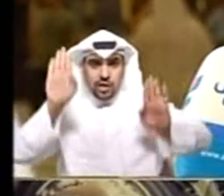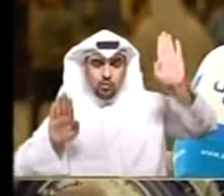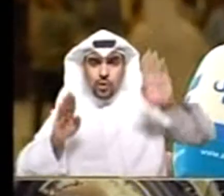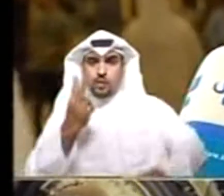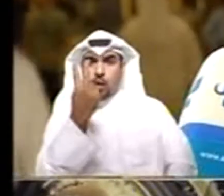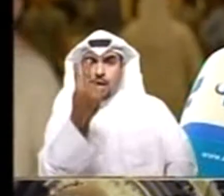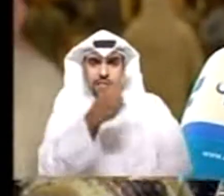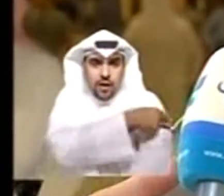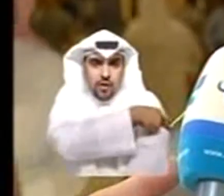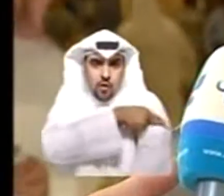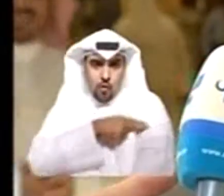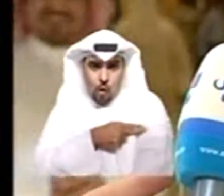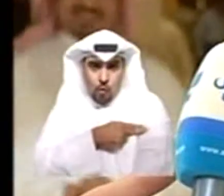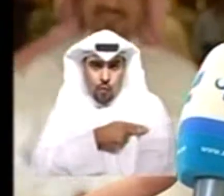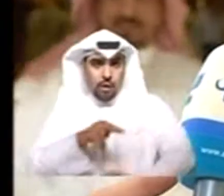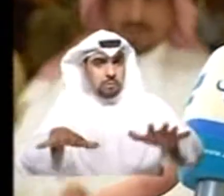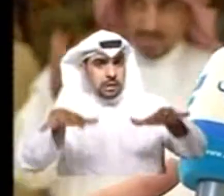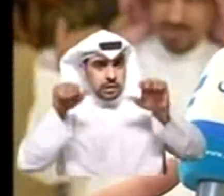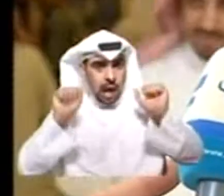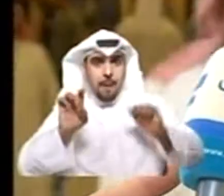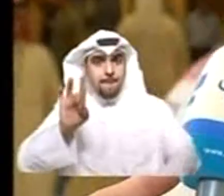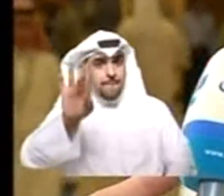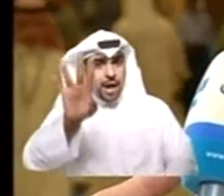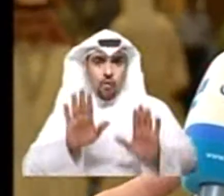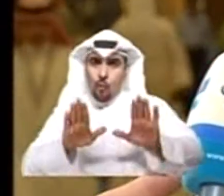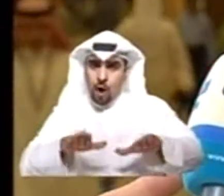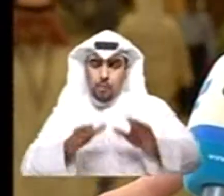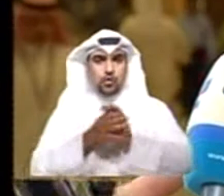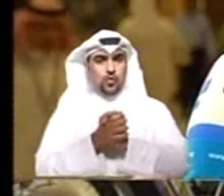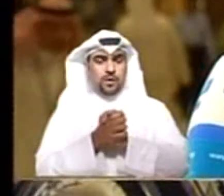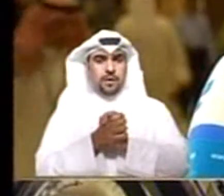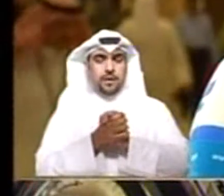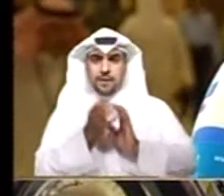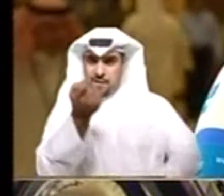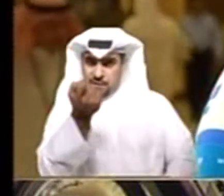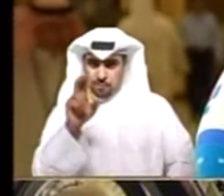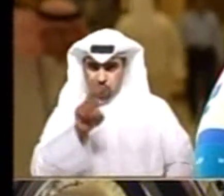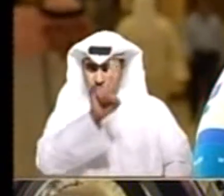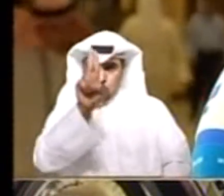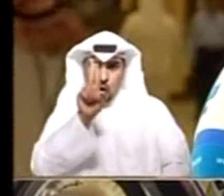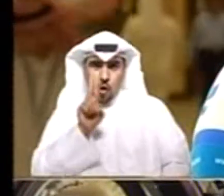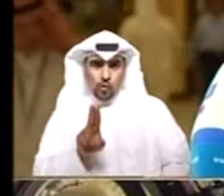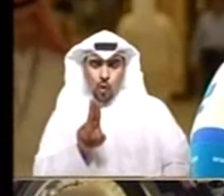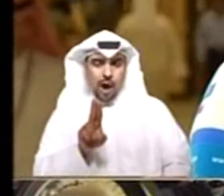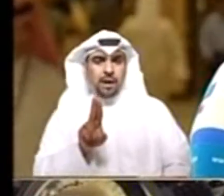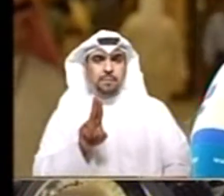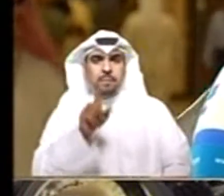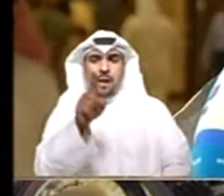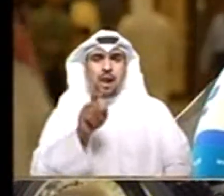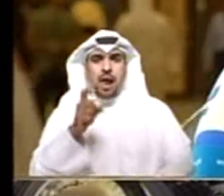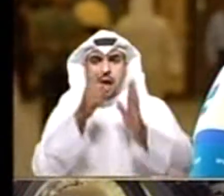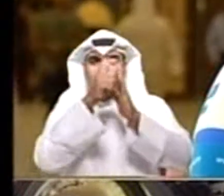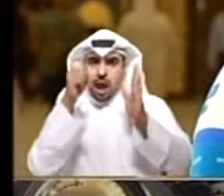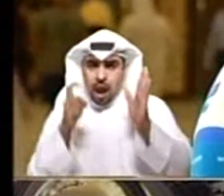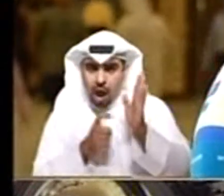الحربش ووليد الطبطبائي. بالنسبة لبعض الأسئلة اللي تثار عن الآراء القانونية والدستورية في موضوع